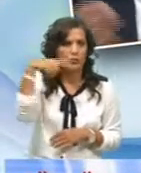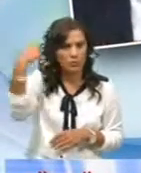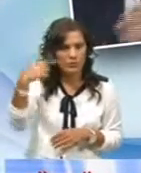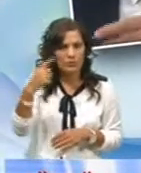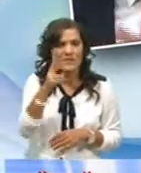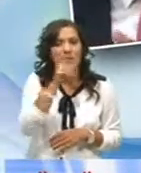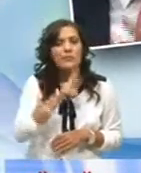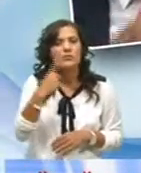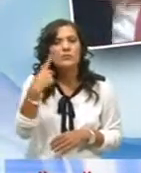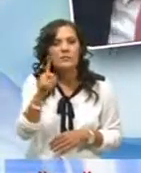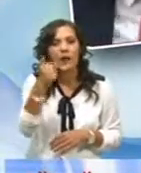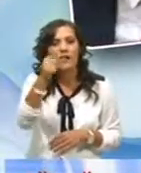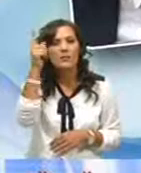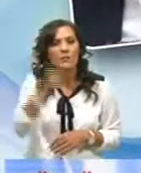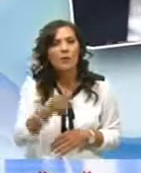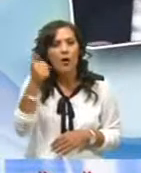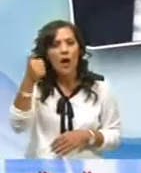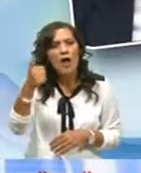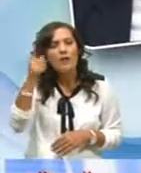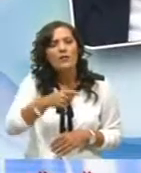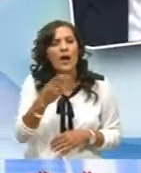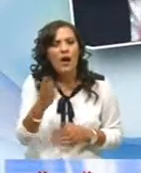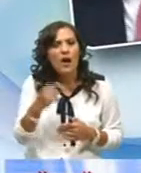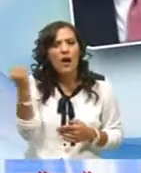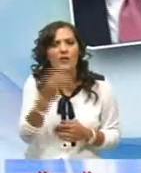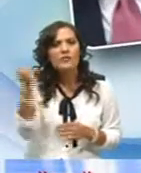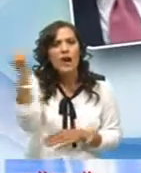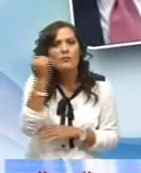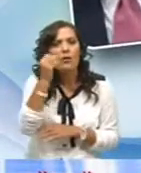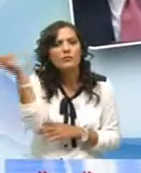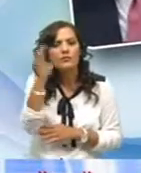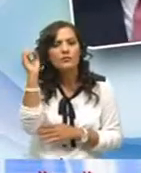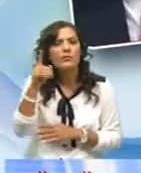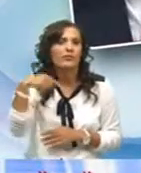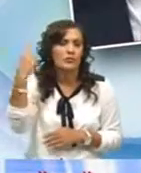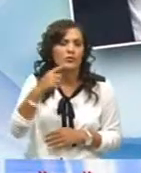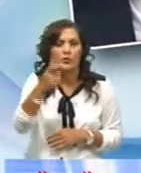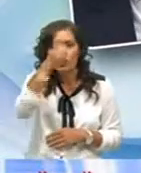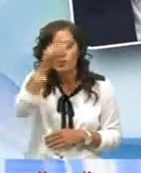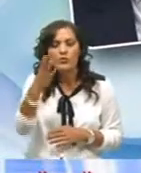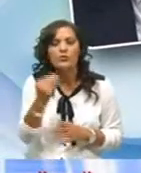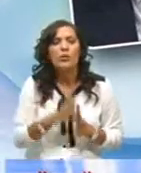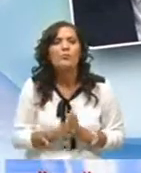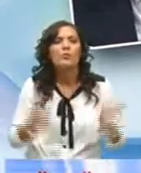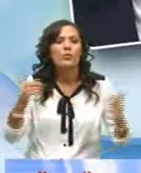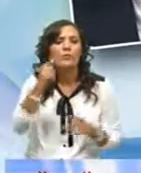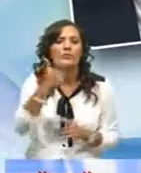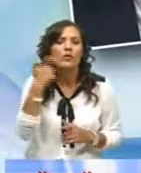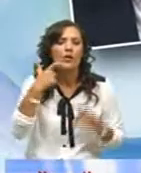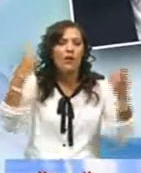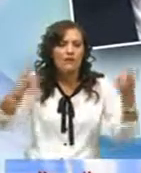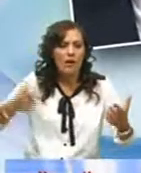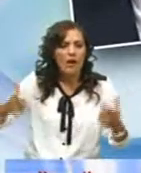düşünün ikiyüzbin 6'ya bölün kaç kamyonlu bir konuştuğumuzu şimdi Türkiye çok büyük bir coğrafya